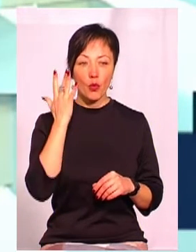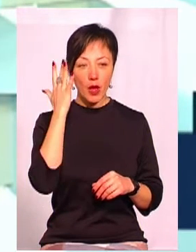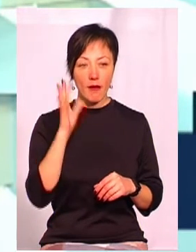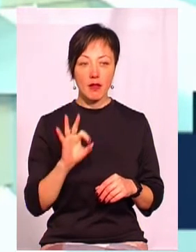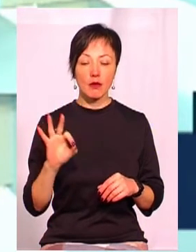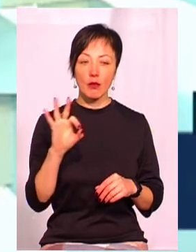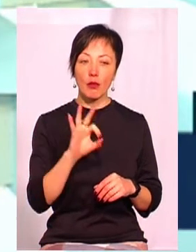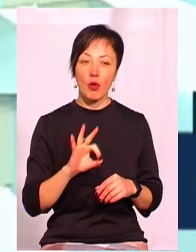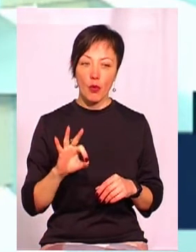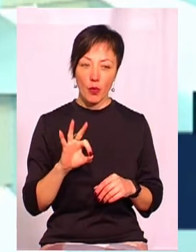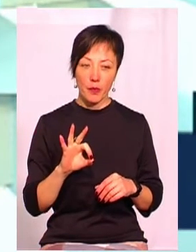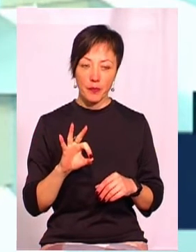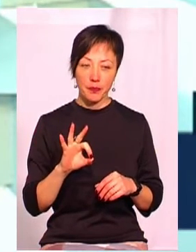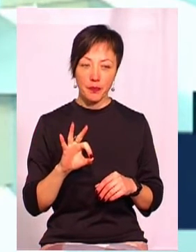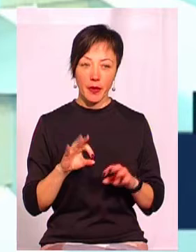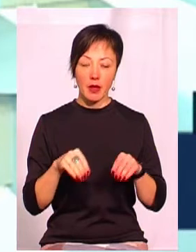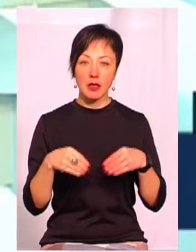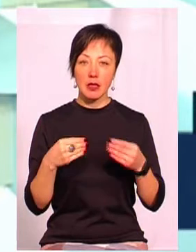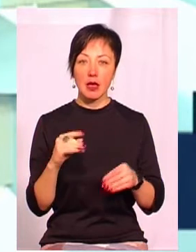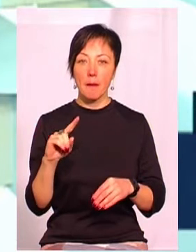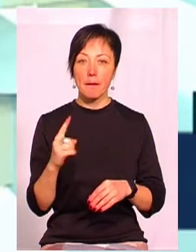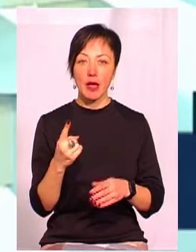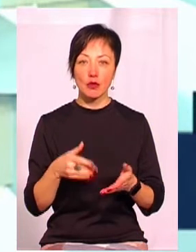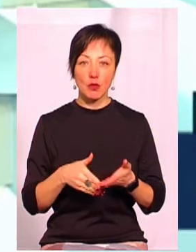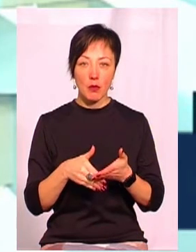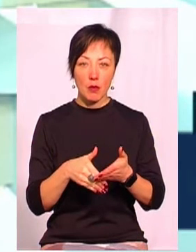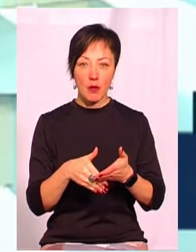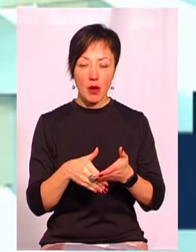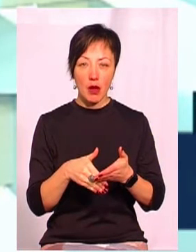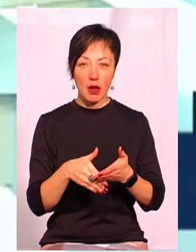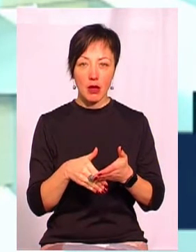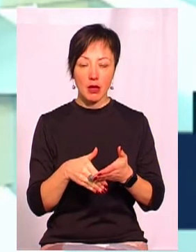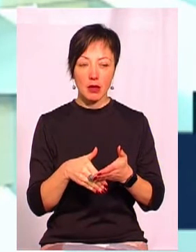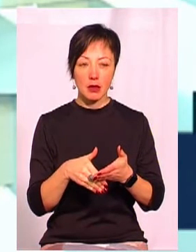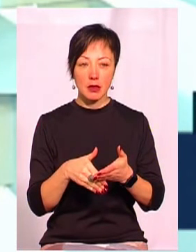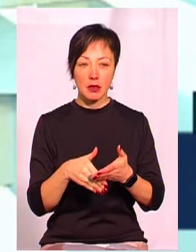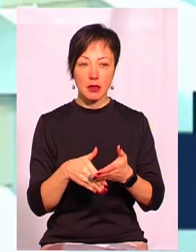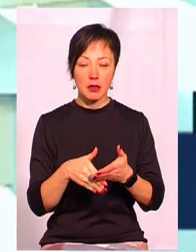уявлень про надання першої допомоги під вогнем